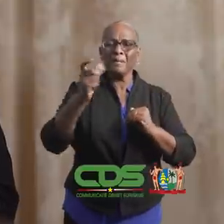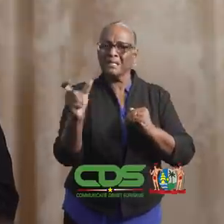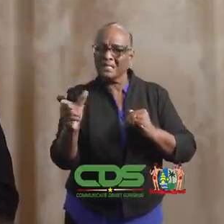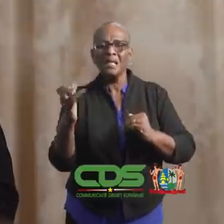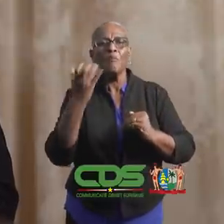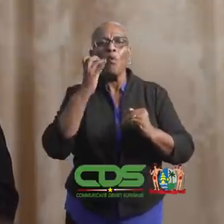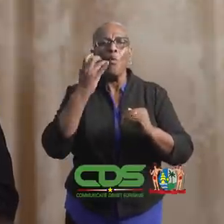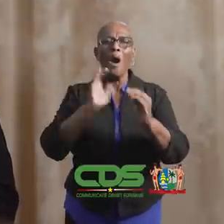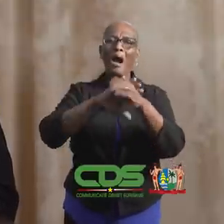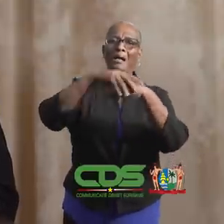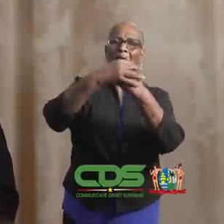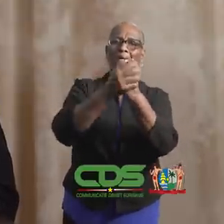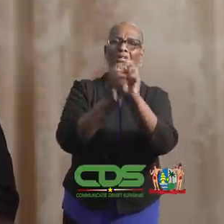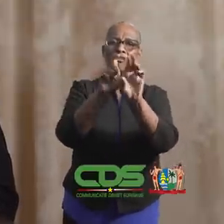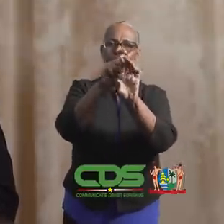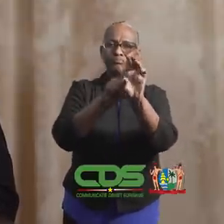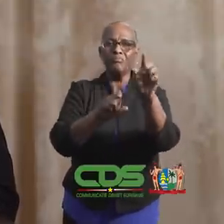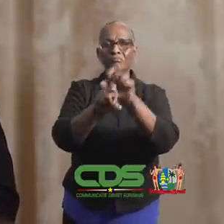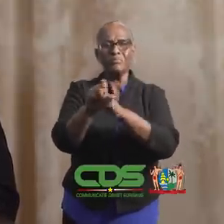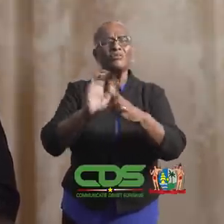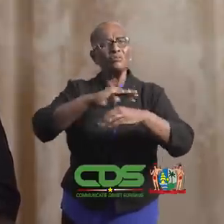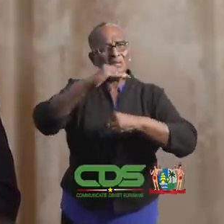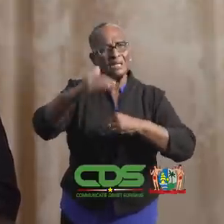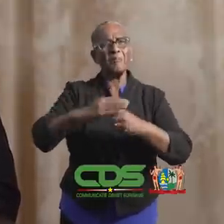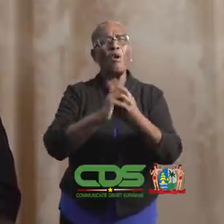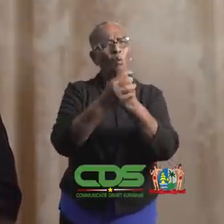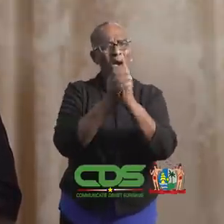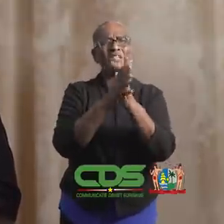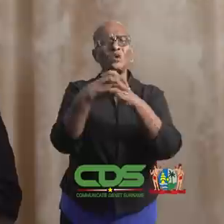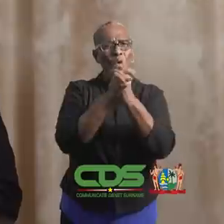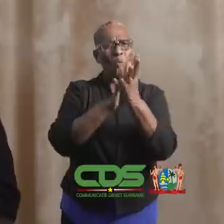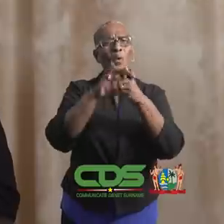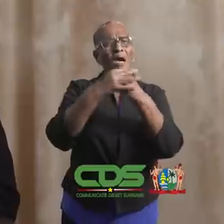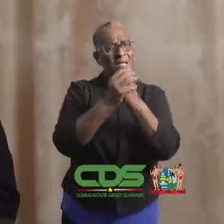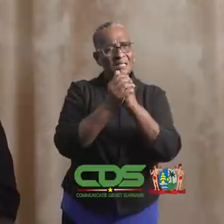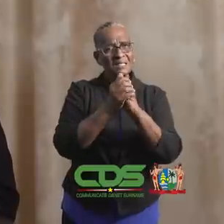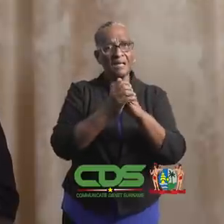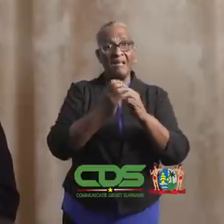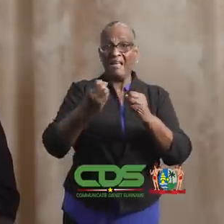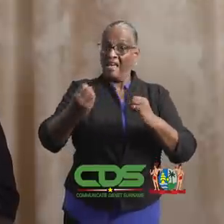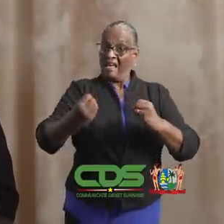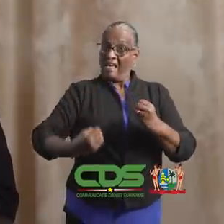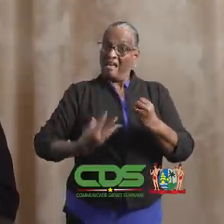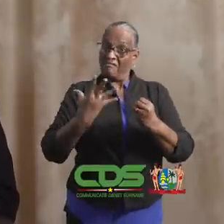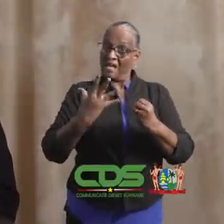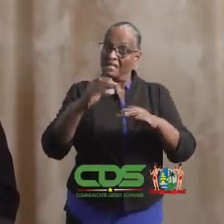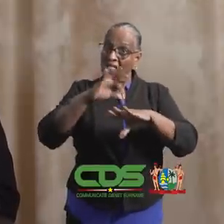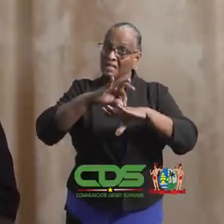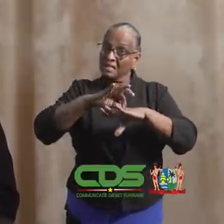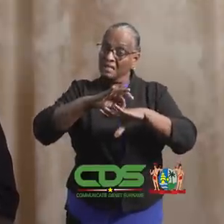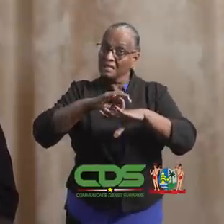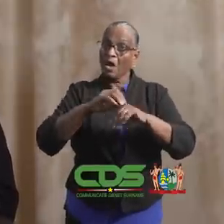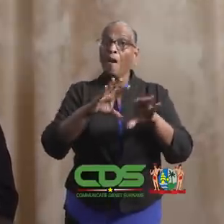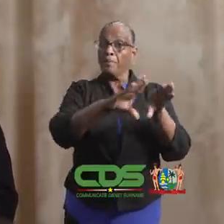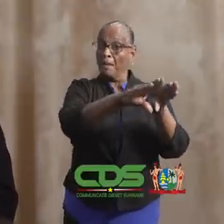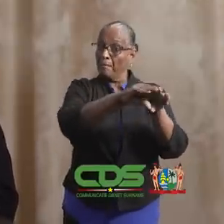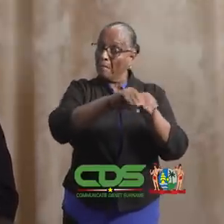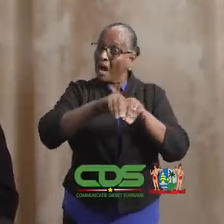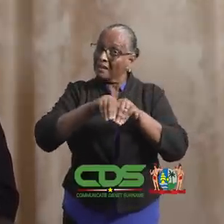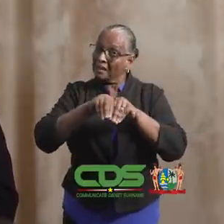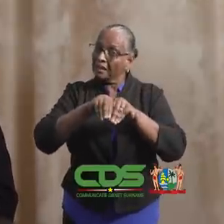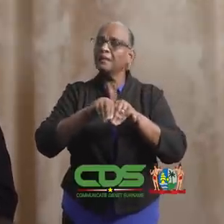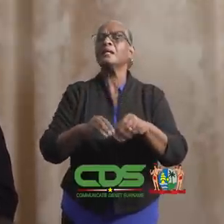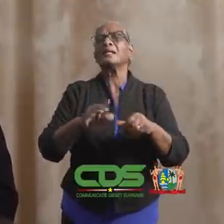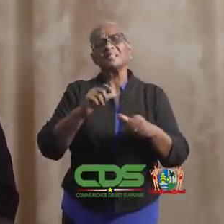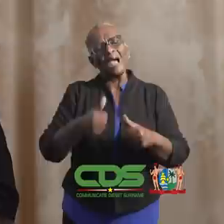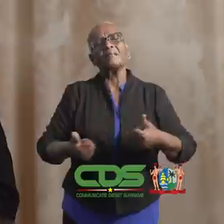water of gebruik een hand sanitizer. De dalende trend van infecties is de motivatie om de maatregelen enigszins